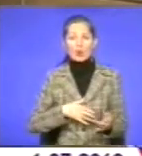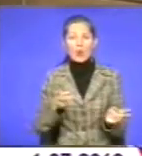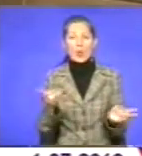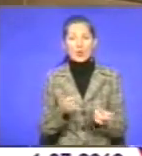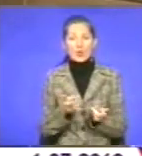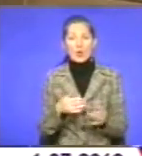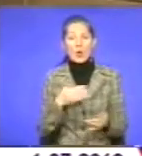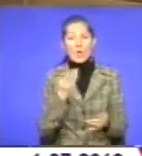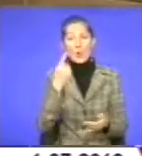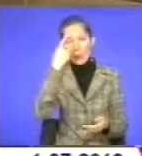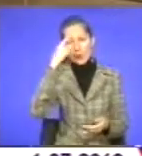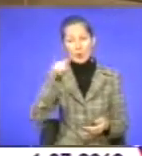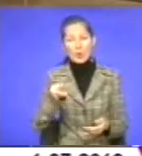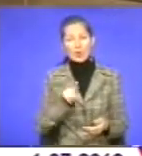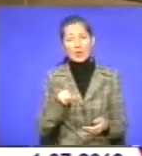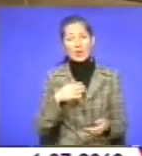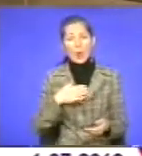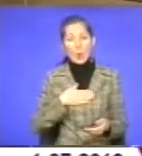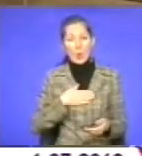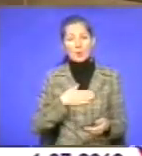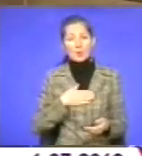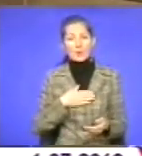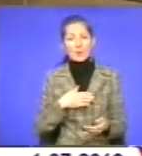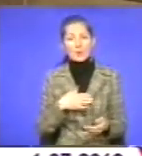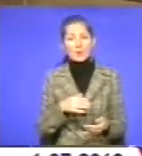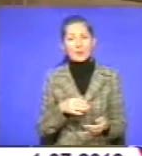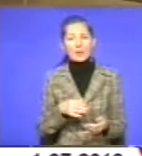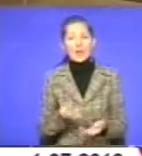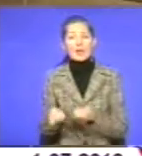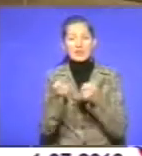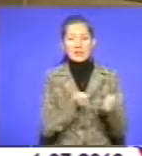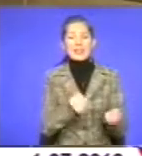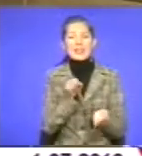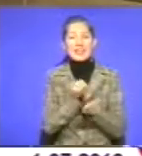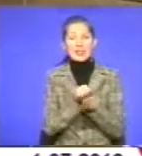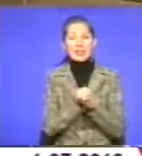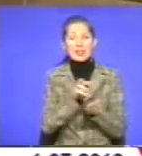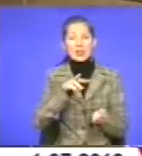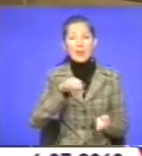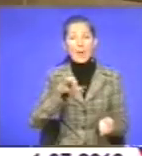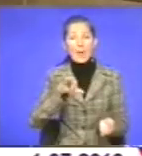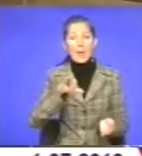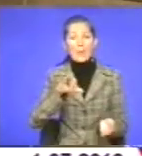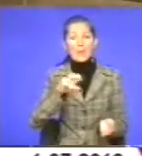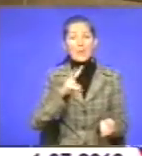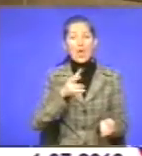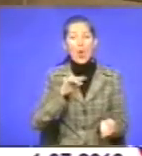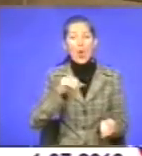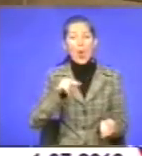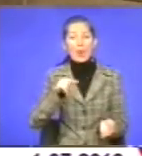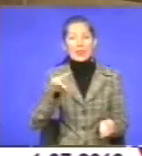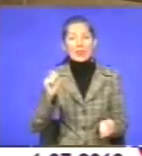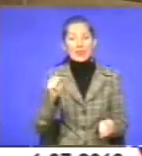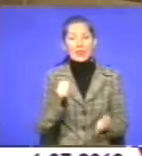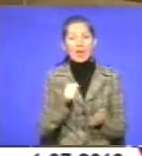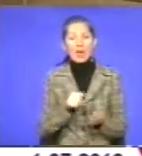вам повідомити про те, що ми занесли на цвинтар Миколинецький до Лучаківського квіти і